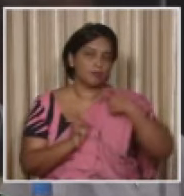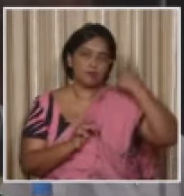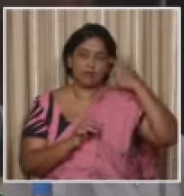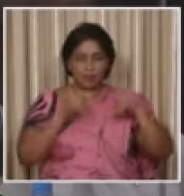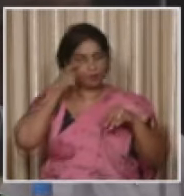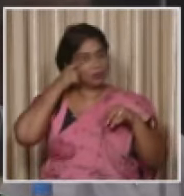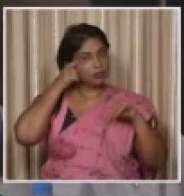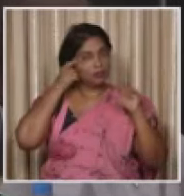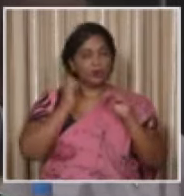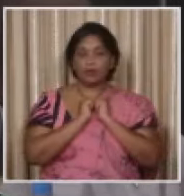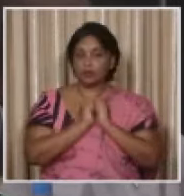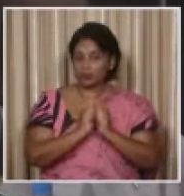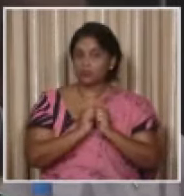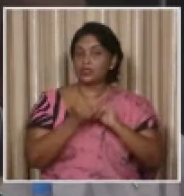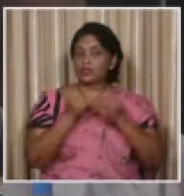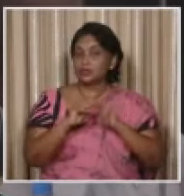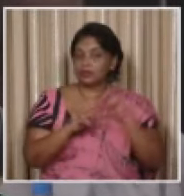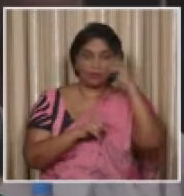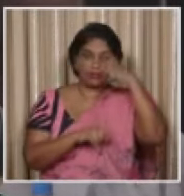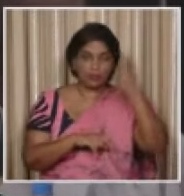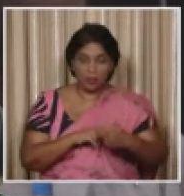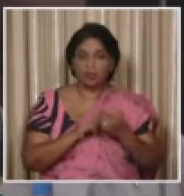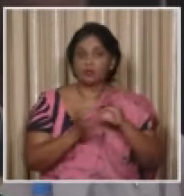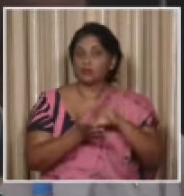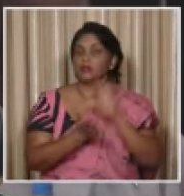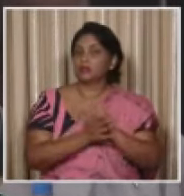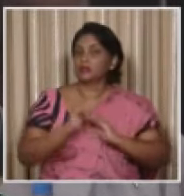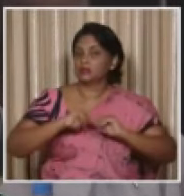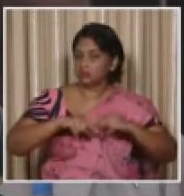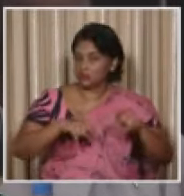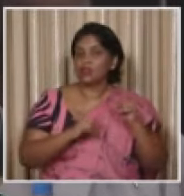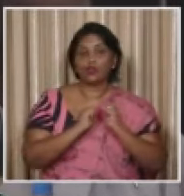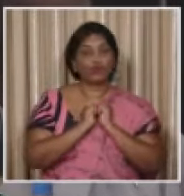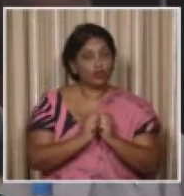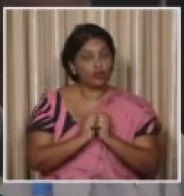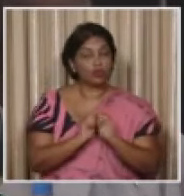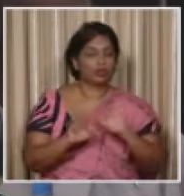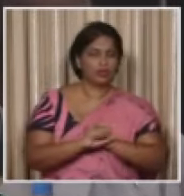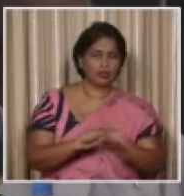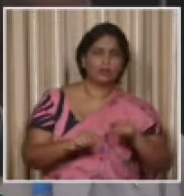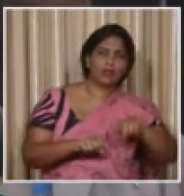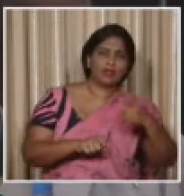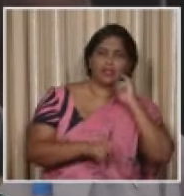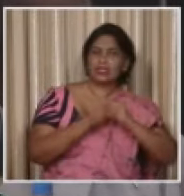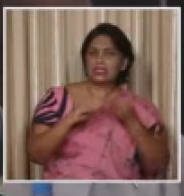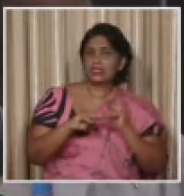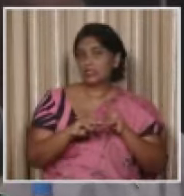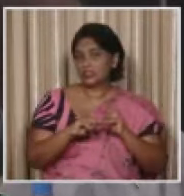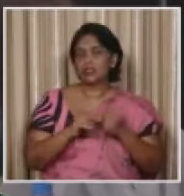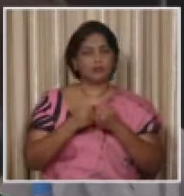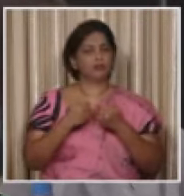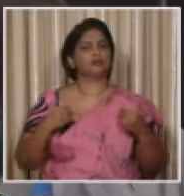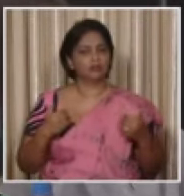වේ. වෘත්තීය කාර්ය මණ්ඩලයට වැටුප් තීරණය කිරීමේ ක්‍රමවේදය වෘත්තීය නොවන සහ සෙසු කාර්ය මණ්ඩලයෙන් වෙන් කළ